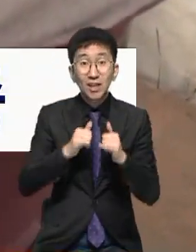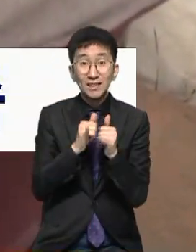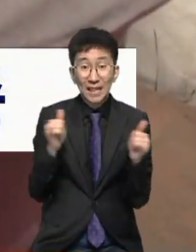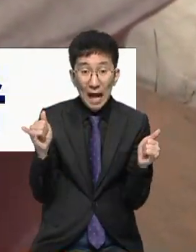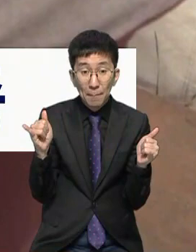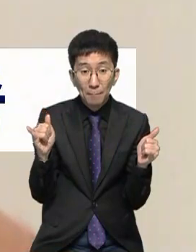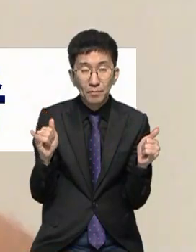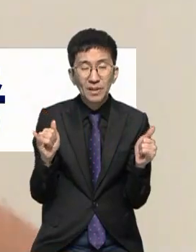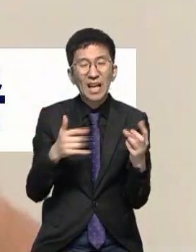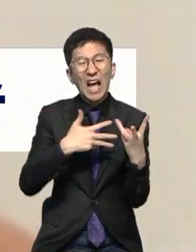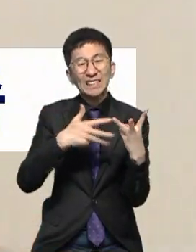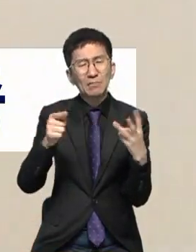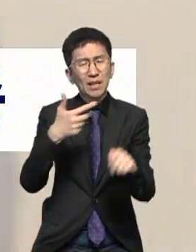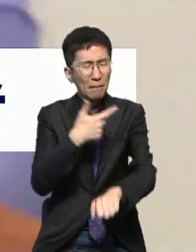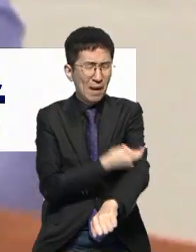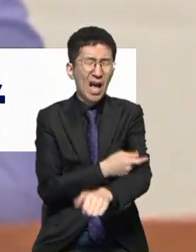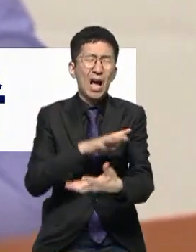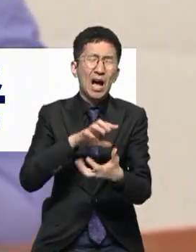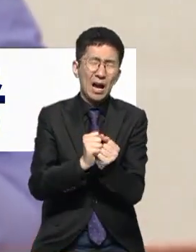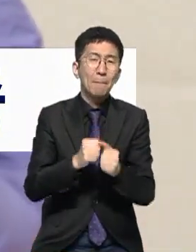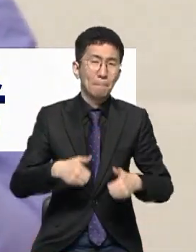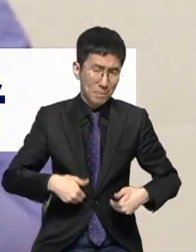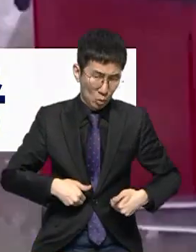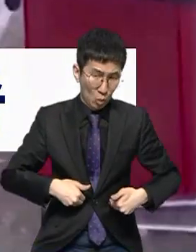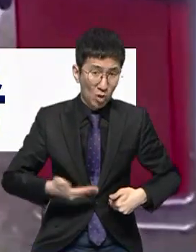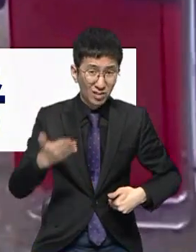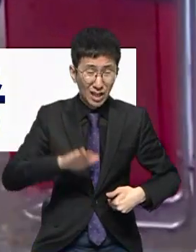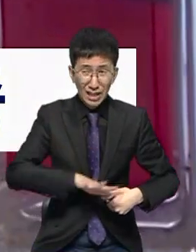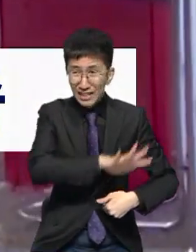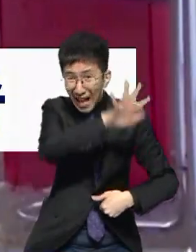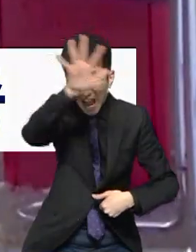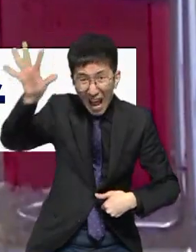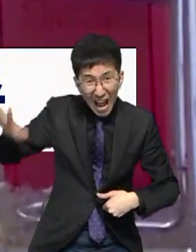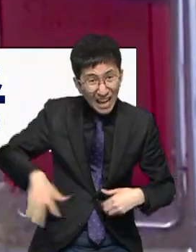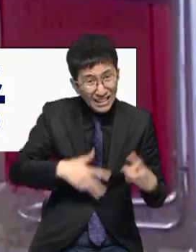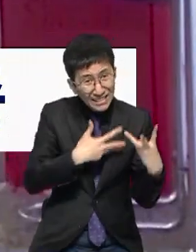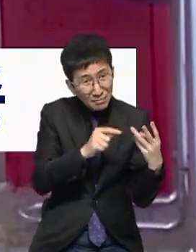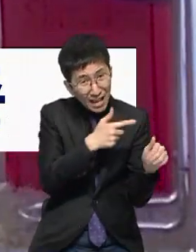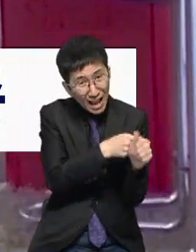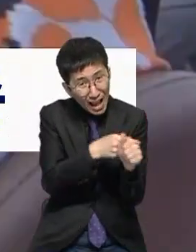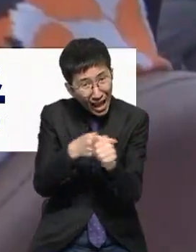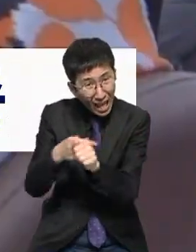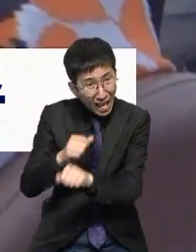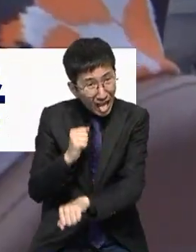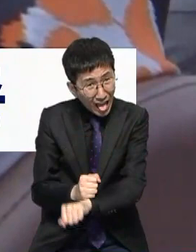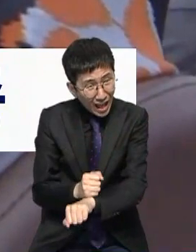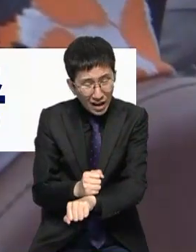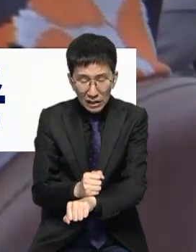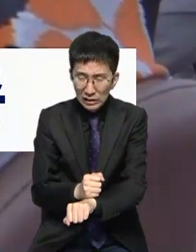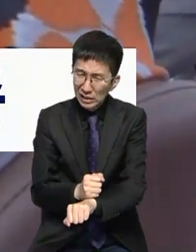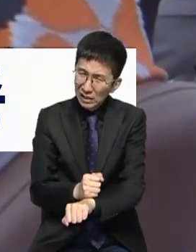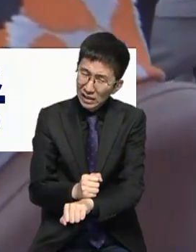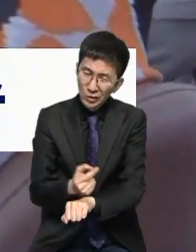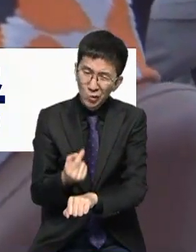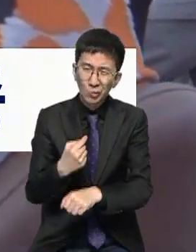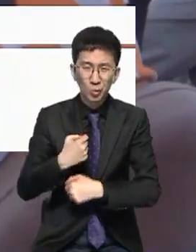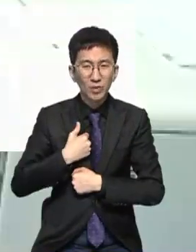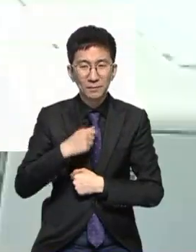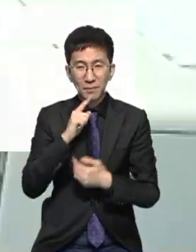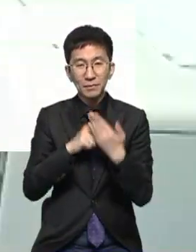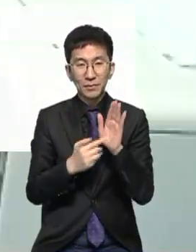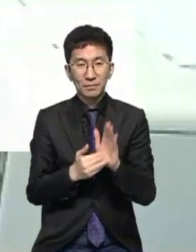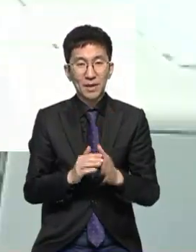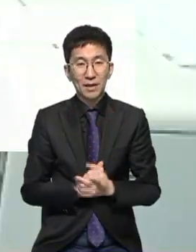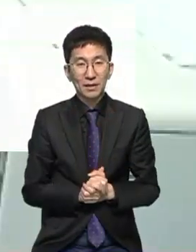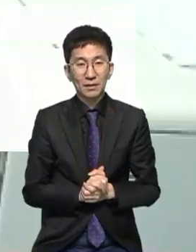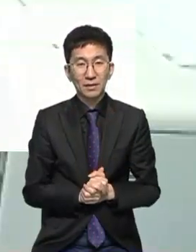부스터 추가 접종이 시급하지만 이걸 전체로 확대하는 것에 대해서 조심스러운 의견을 나타냈습니다. It cannot be